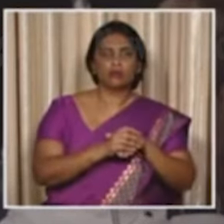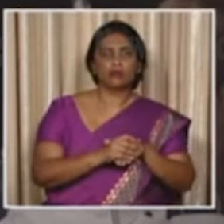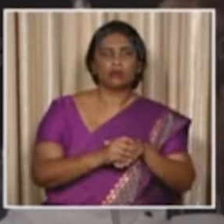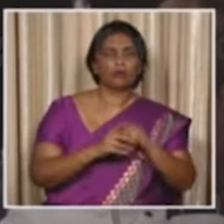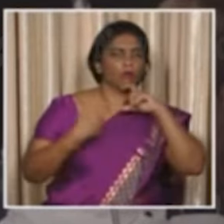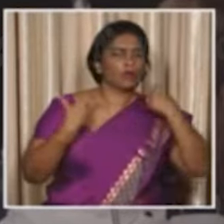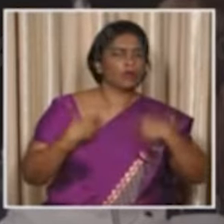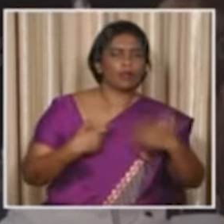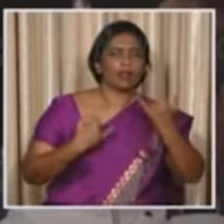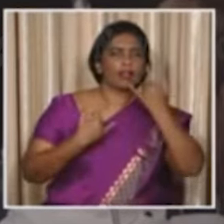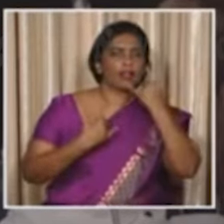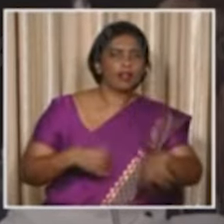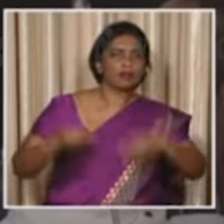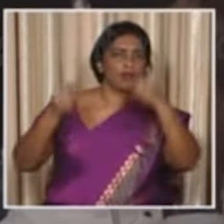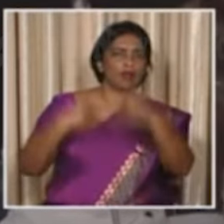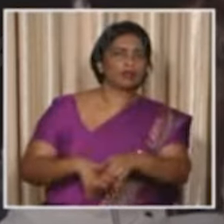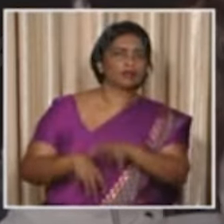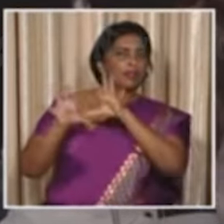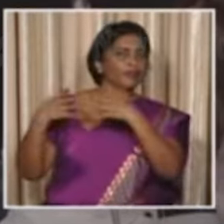හරිම ලේසි නඩුව කඩා ගන්න.